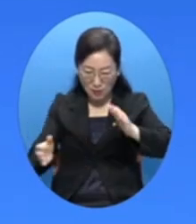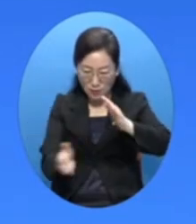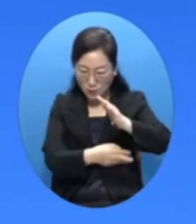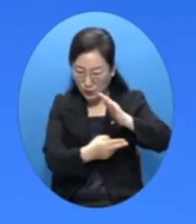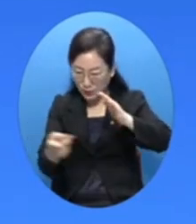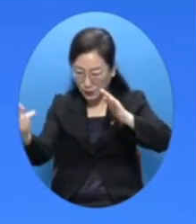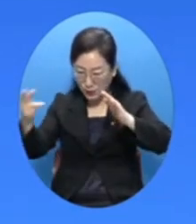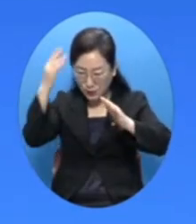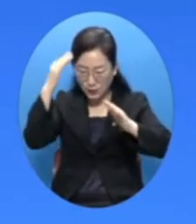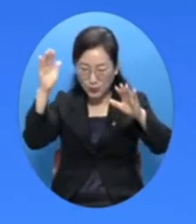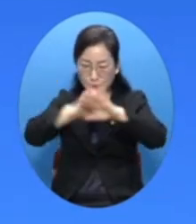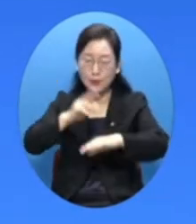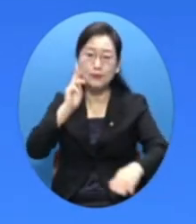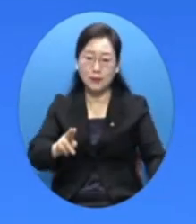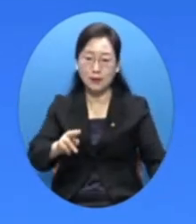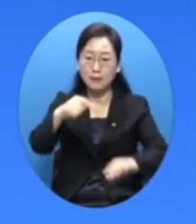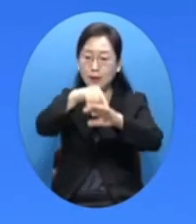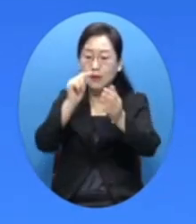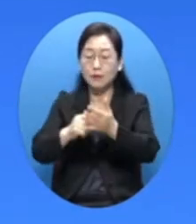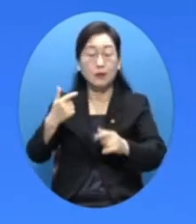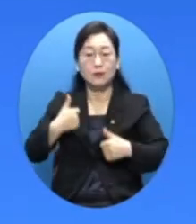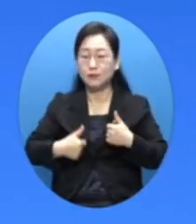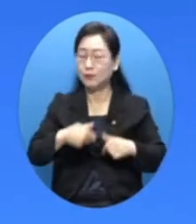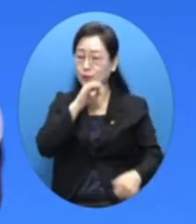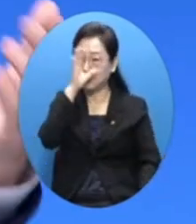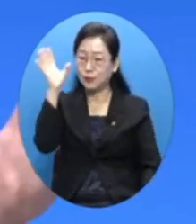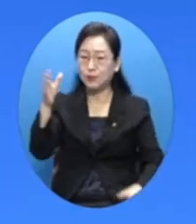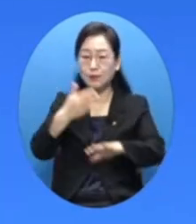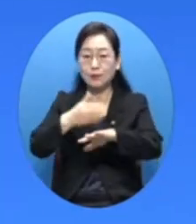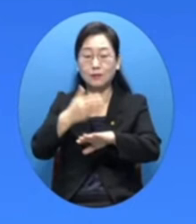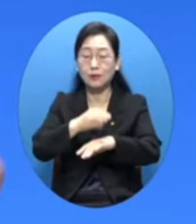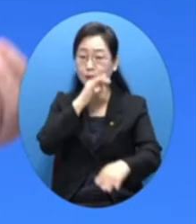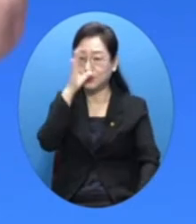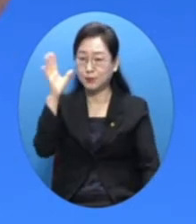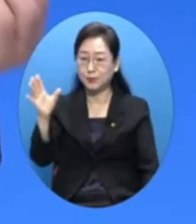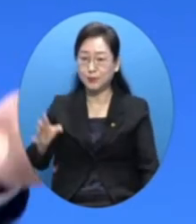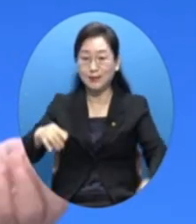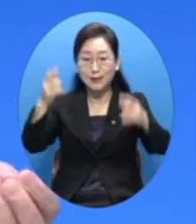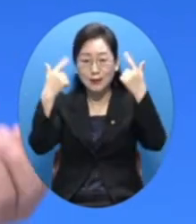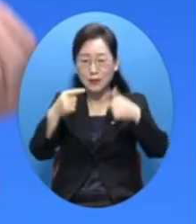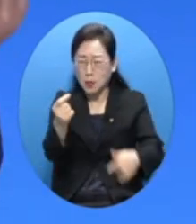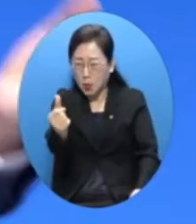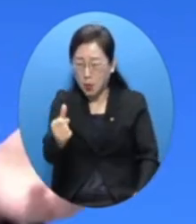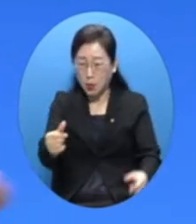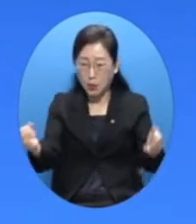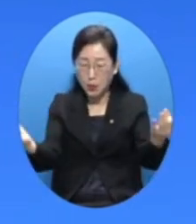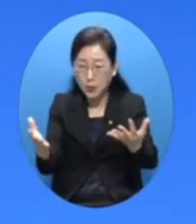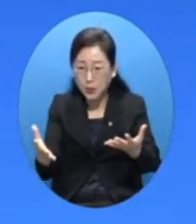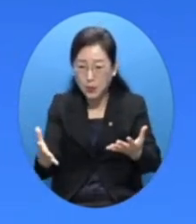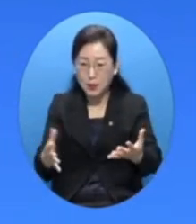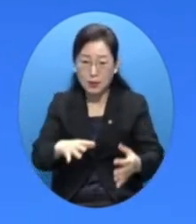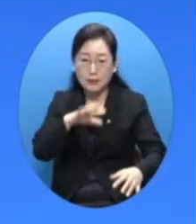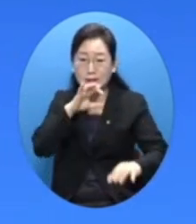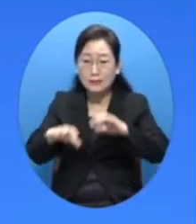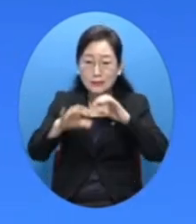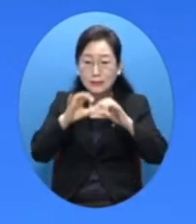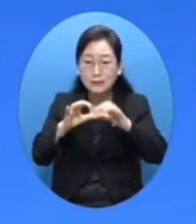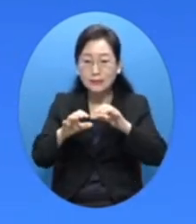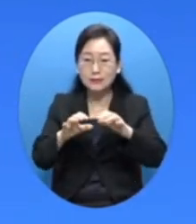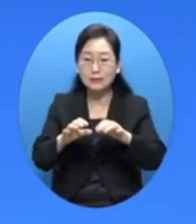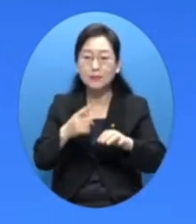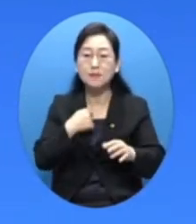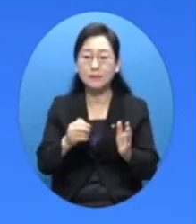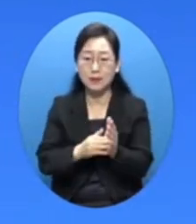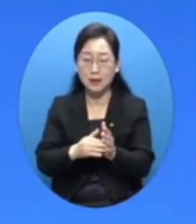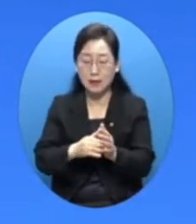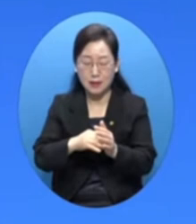있는 모습이었습니다. 마음에 기쁨이 없었습니다. 감사가 없었습니다. 늘 조그만 문제 갖고도 불평하고 원망하는 삶을 살았습니다.